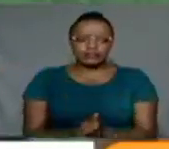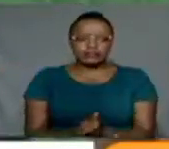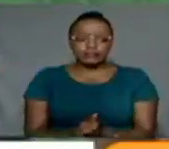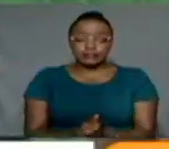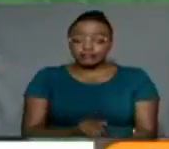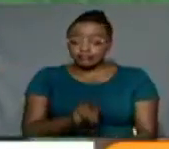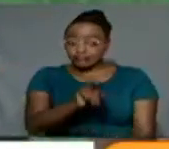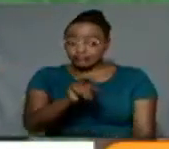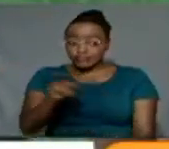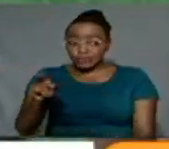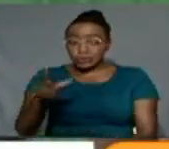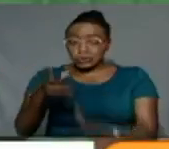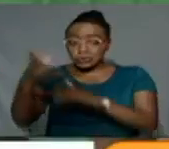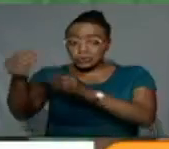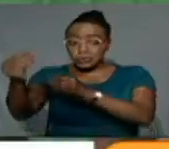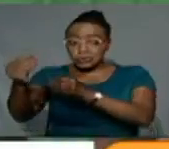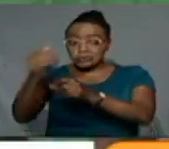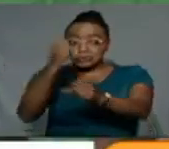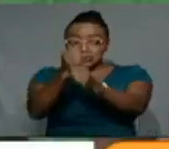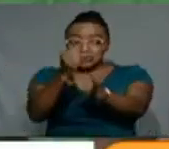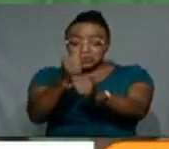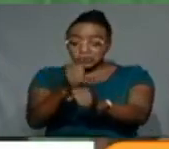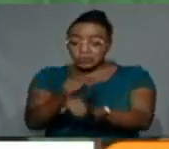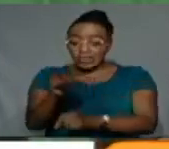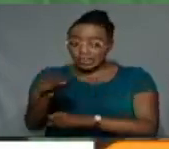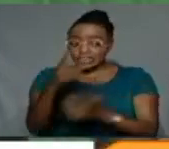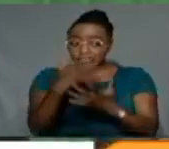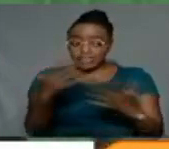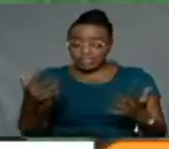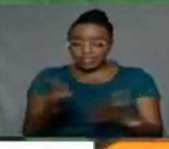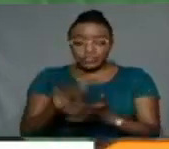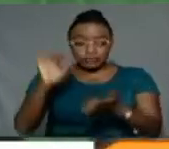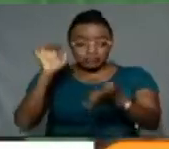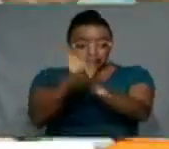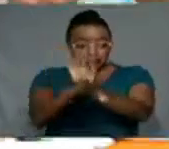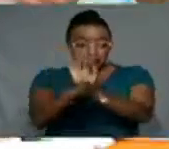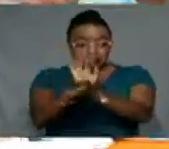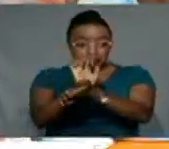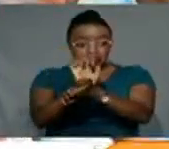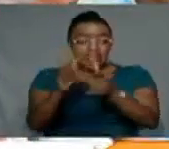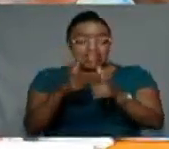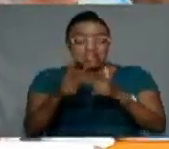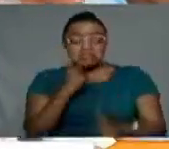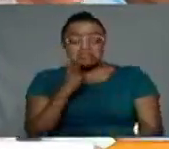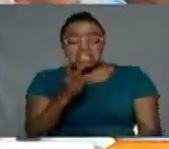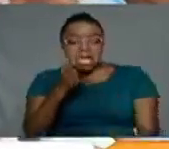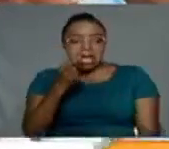Wewe ukienda kufanya mambo hayo ushikwe. Usianze kusema